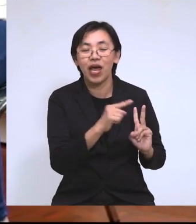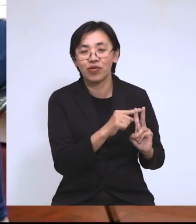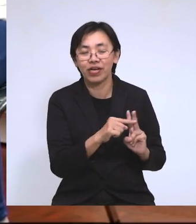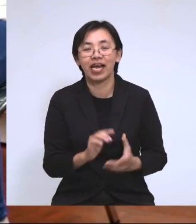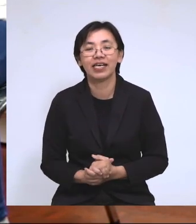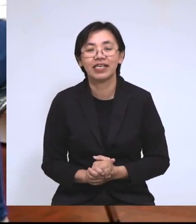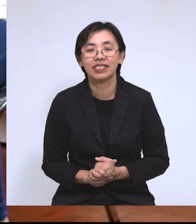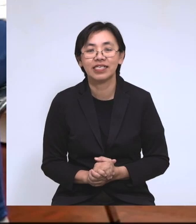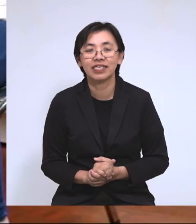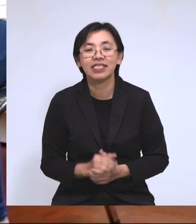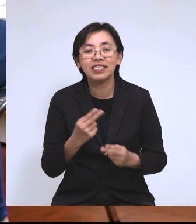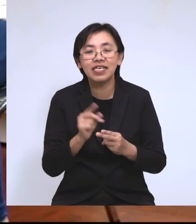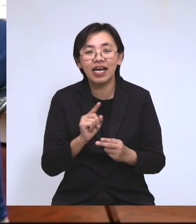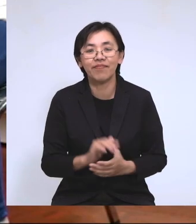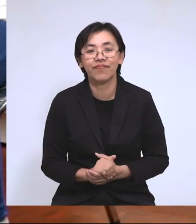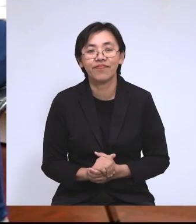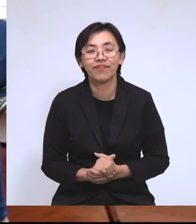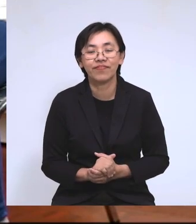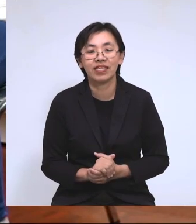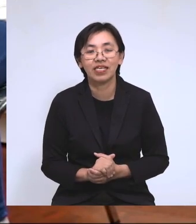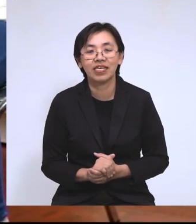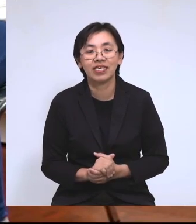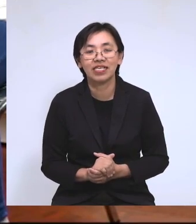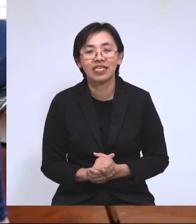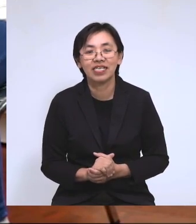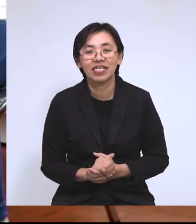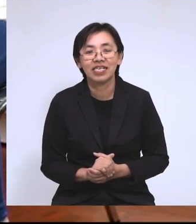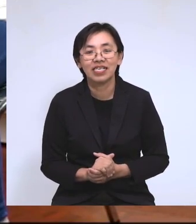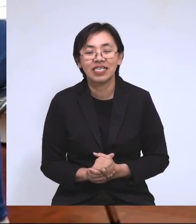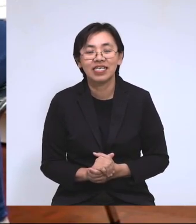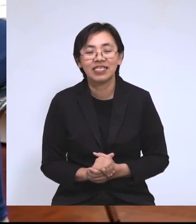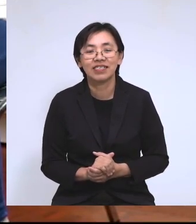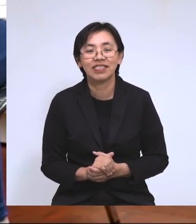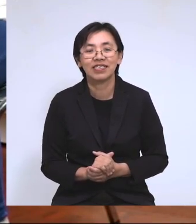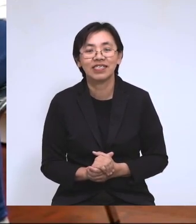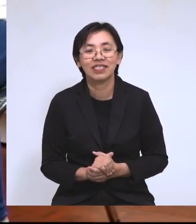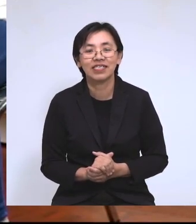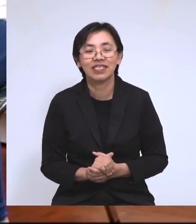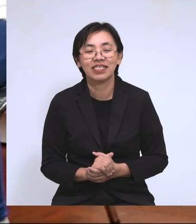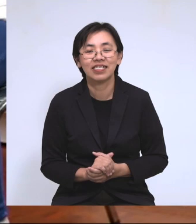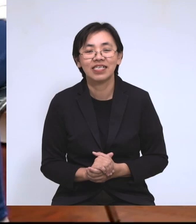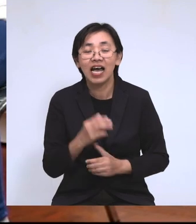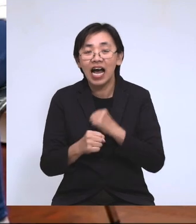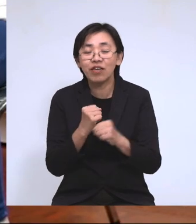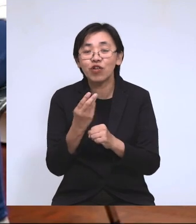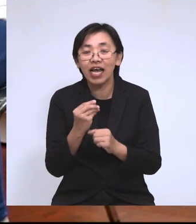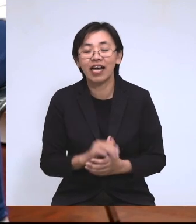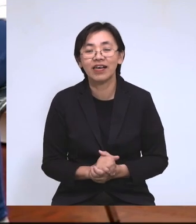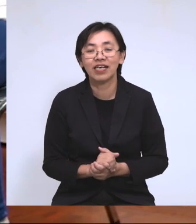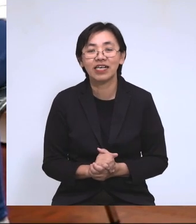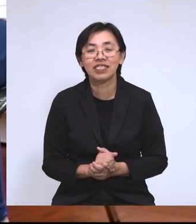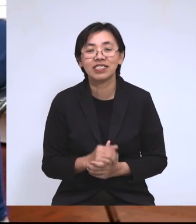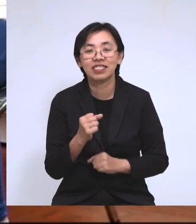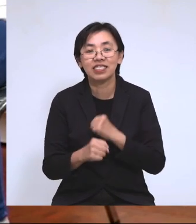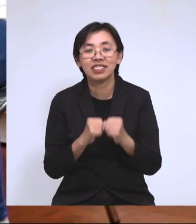ยนะคะแล้วเดี๋ยวให้คุณแม่นะครับผมมอสบอกครับ มอสชื่ออะไรครับ กี่เด็กใครบอกครับ ครับผมเดี๋ยวให้คุณแม่กี่ขว